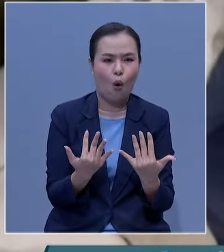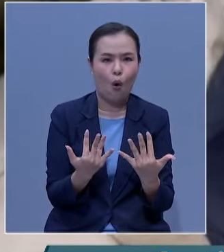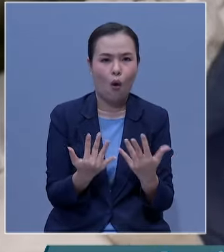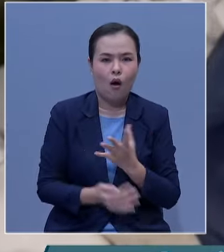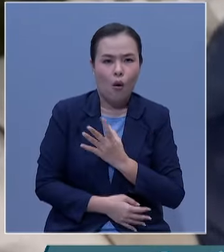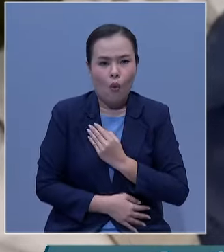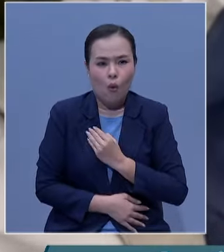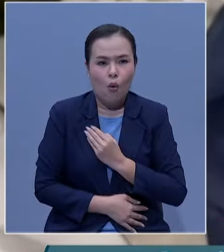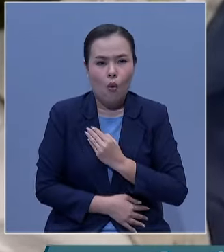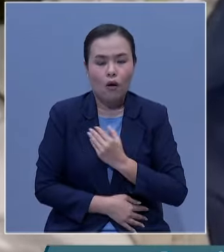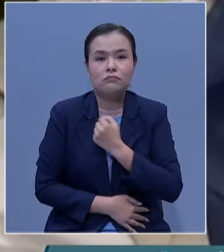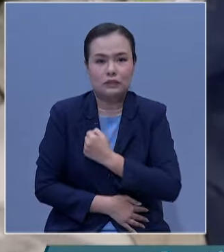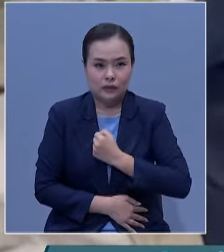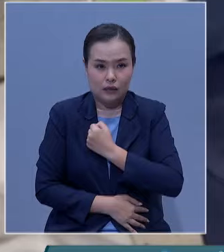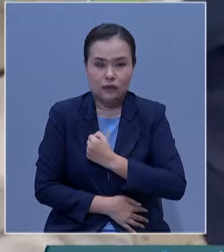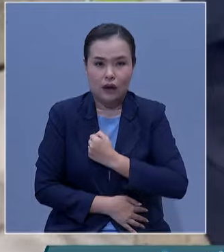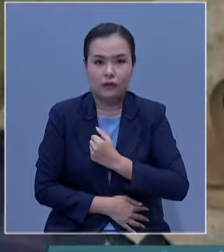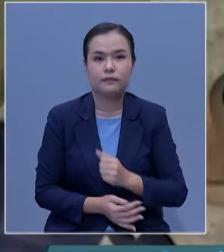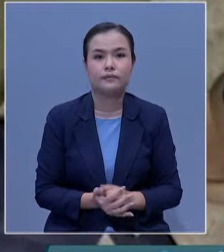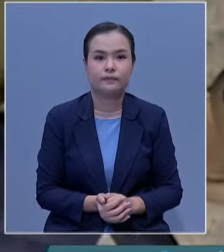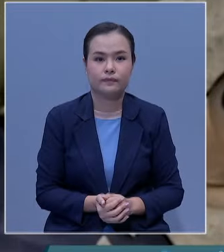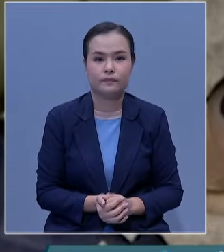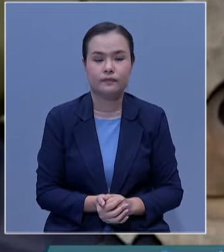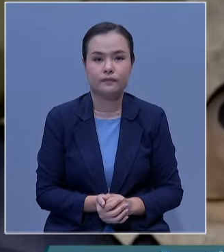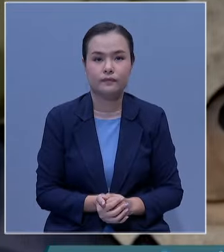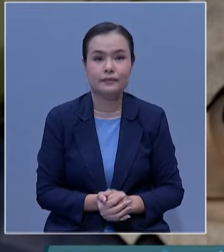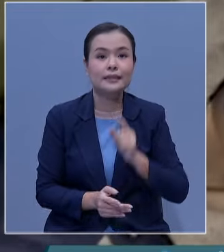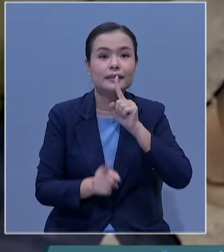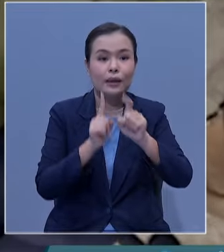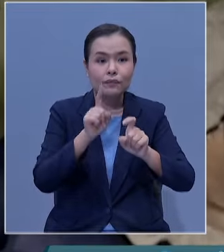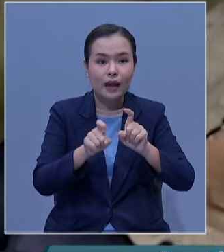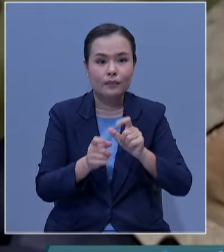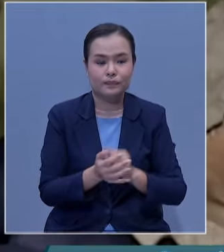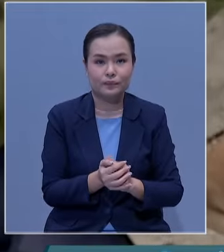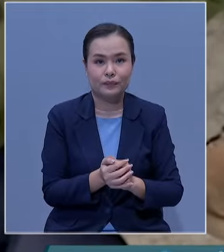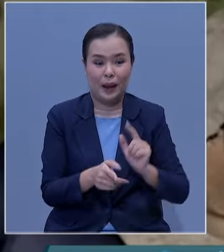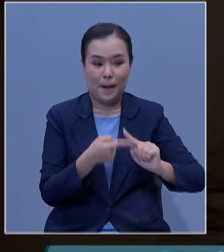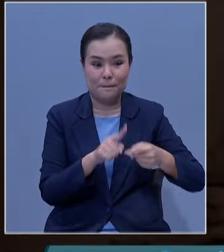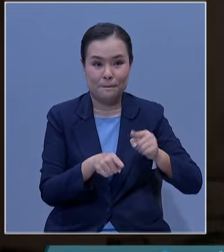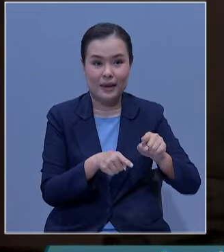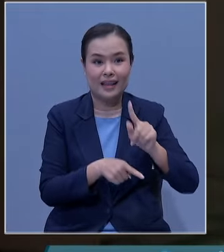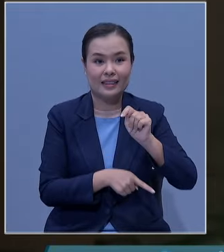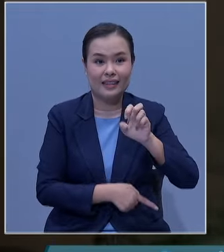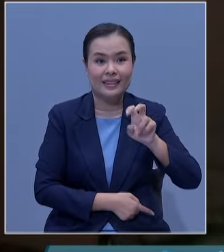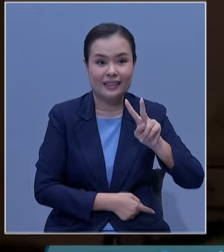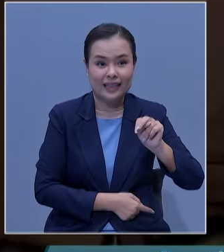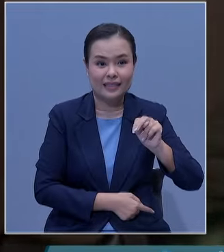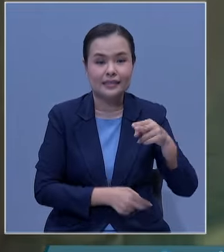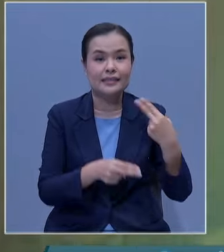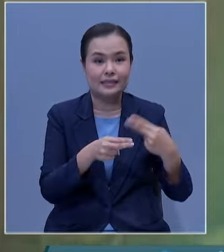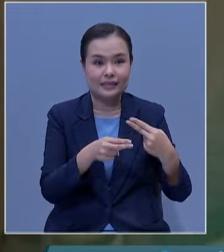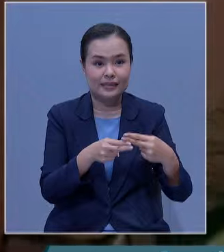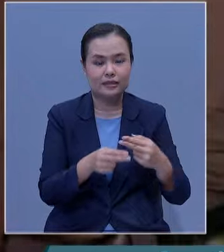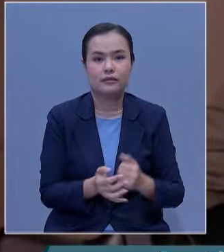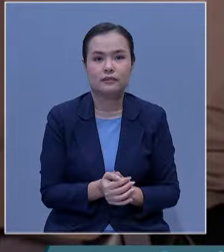การตื่นตระหนกแล้วก็เสียใจกับเหตุการณ์ที่เกิดขึ้นนะครับจากการสอบถามน้องตินคนเมื่อกี้นี้เพื่อนของน้องที่สูญหาย